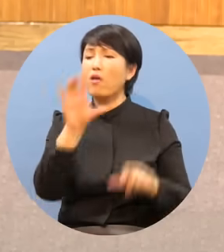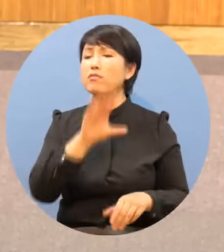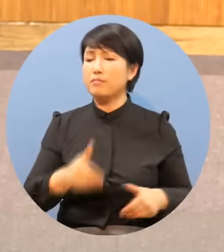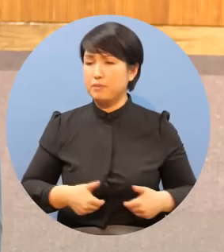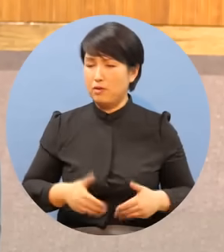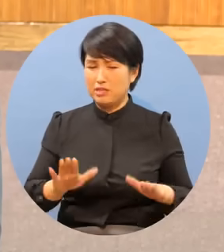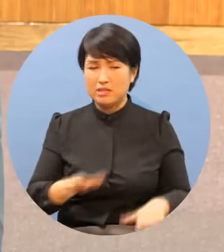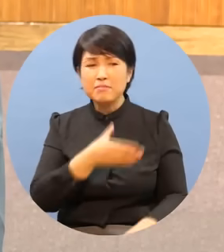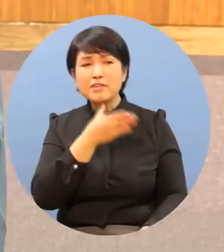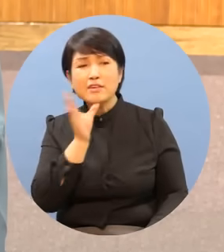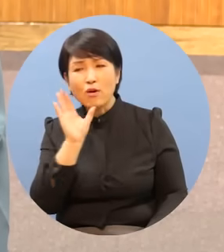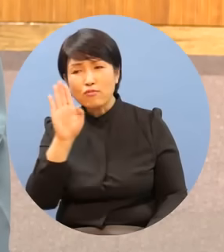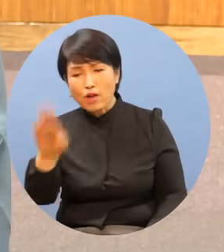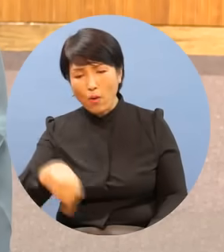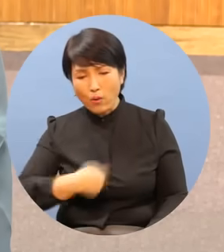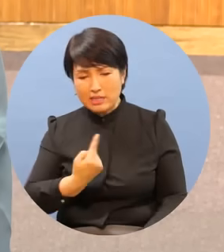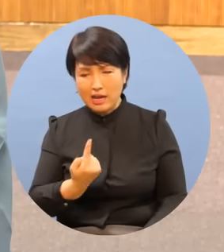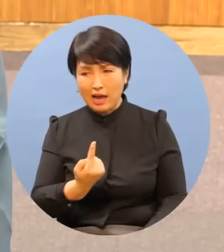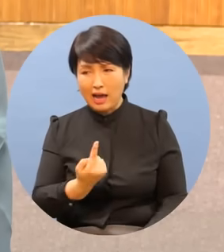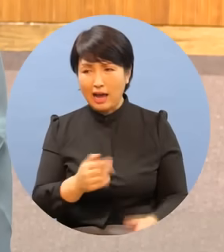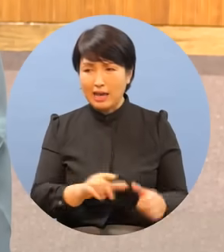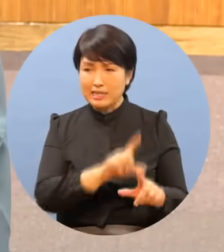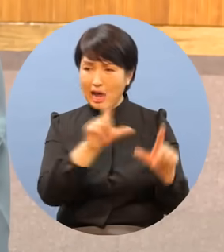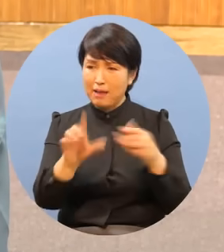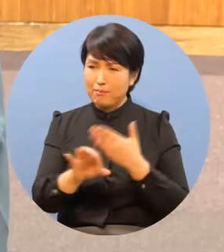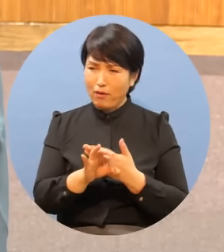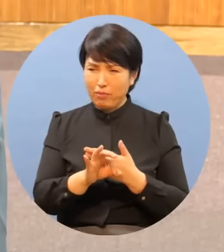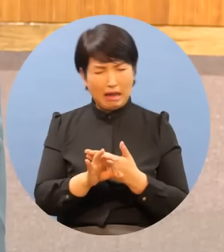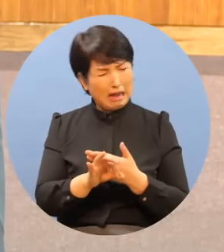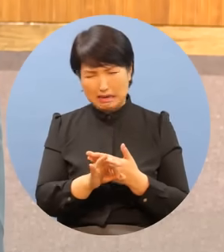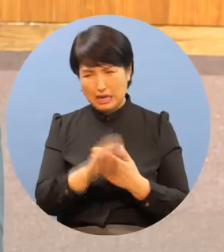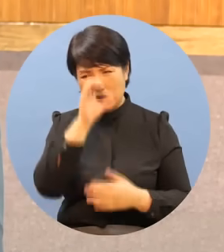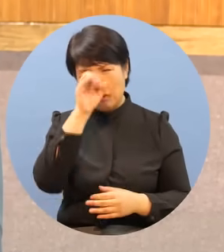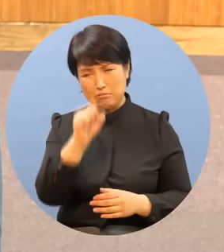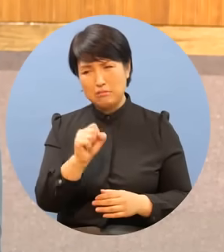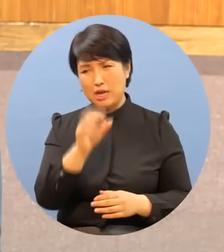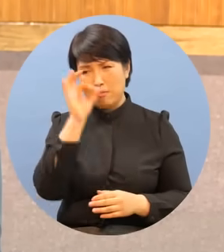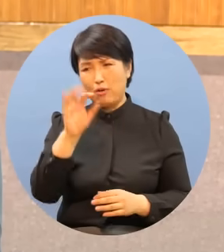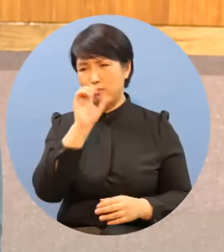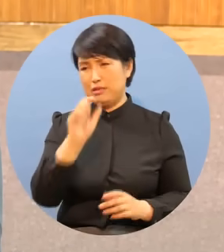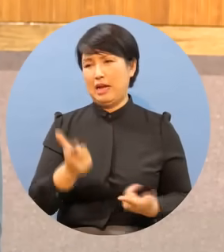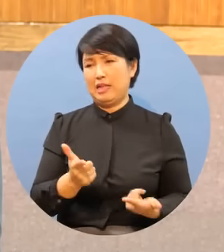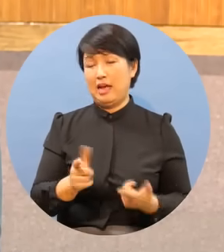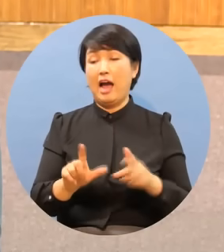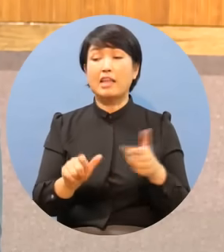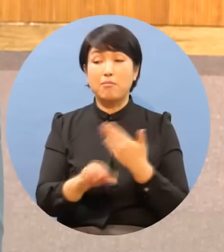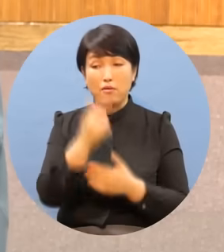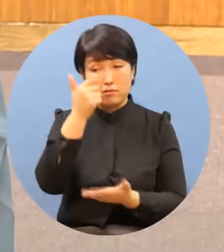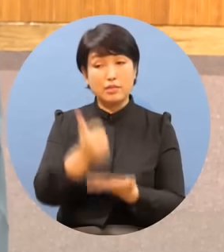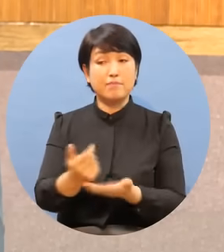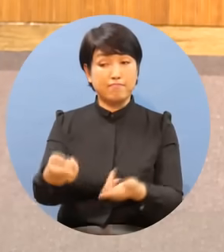혼자 살면 추해요. 안 그러면 머리를 깎든지.